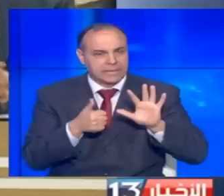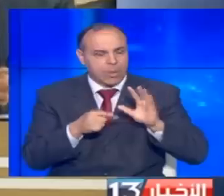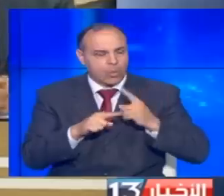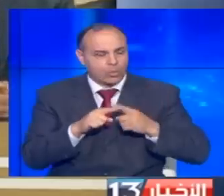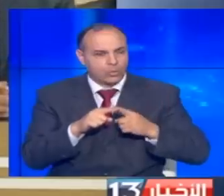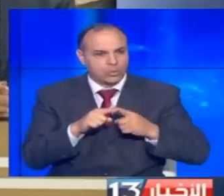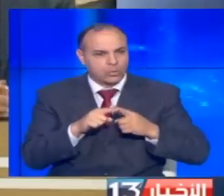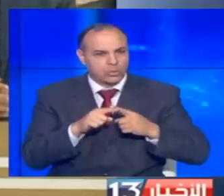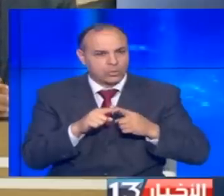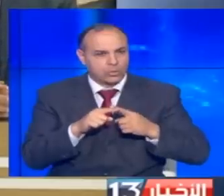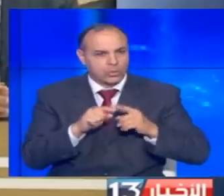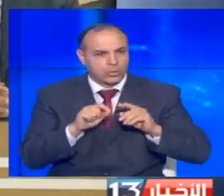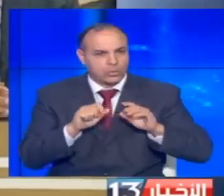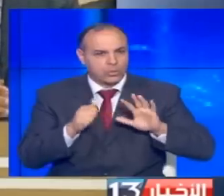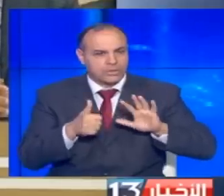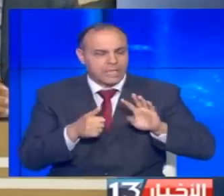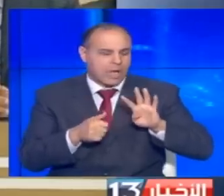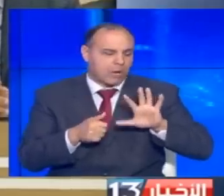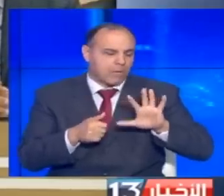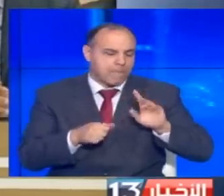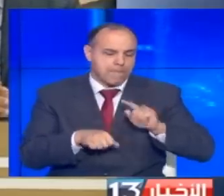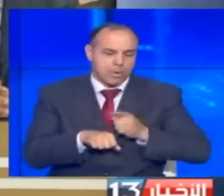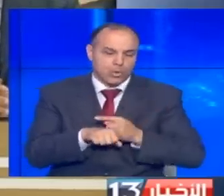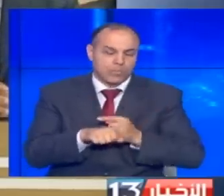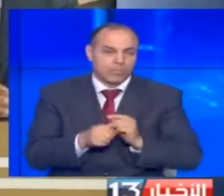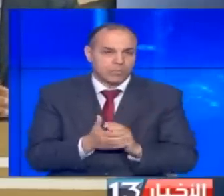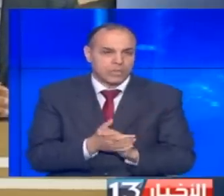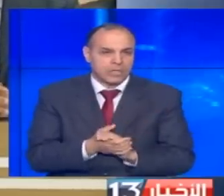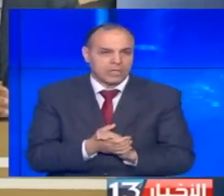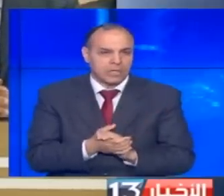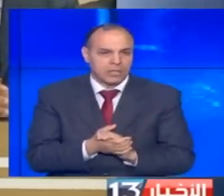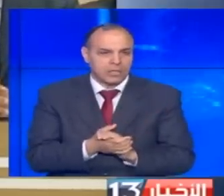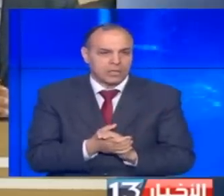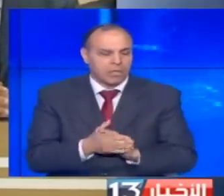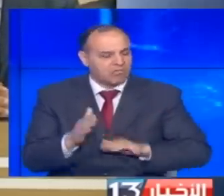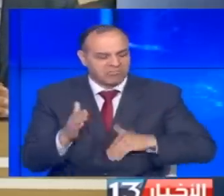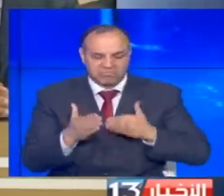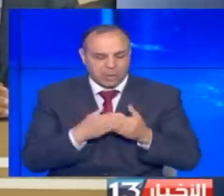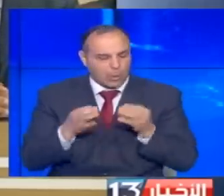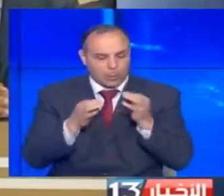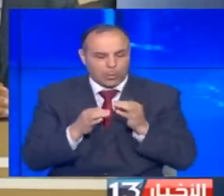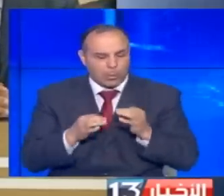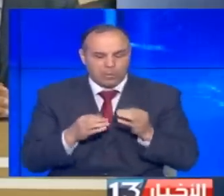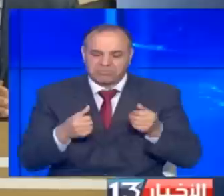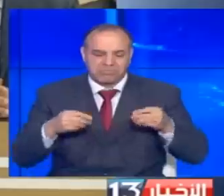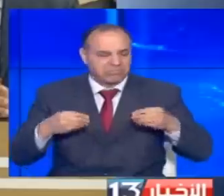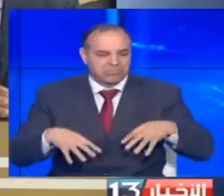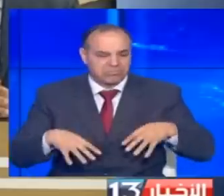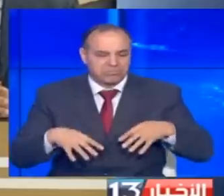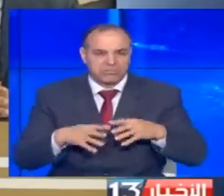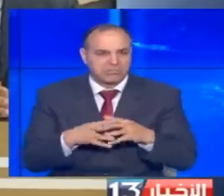او السادسه وخمسه ولم نتوصل فيها الى النتائج